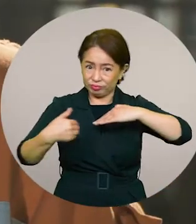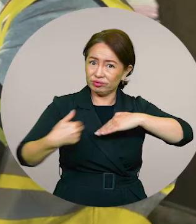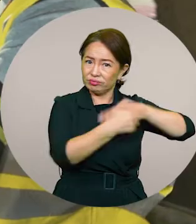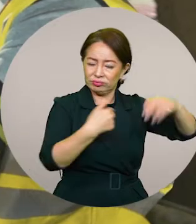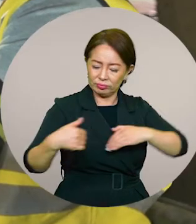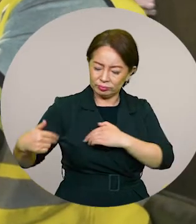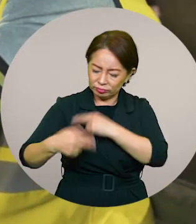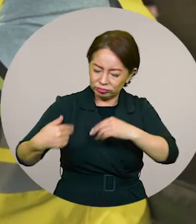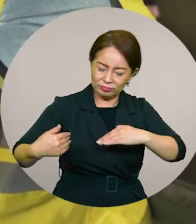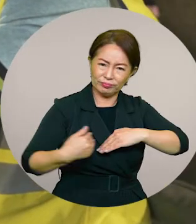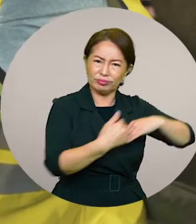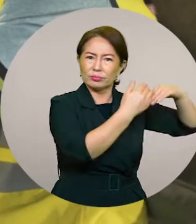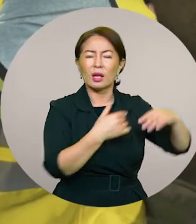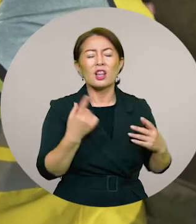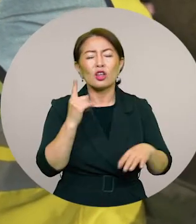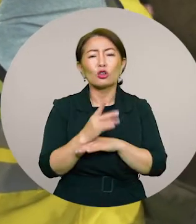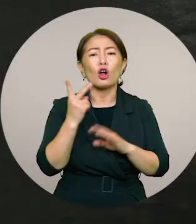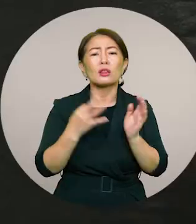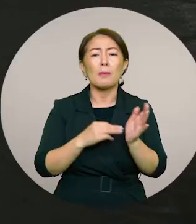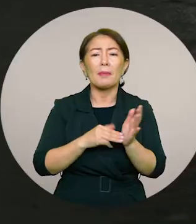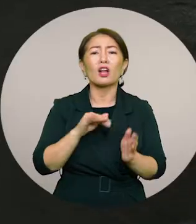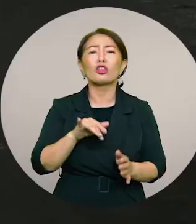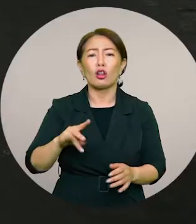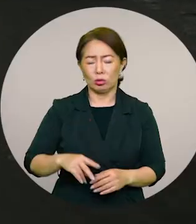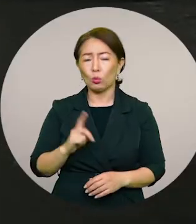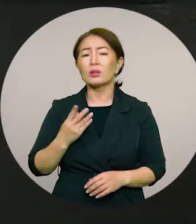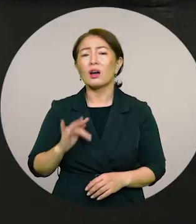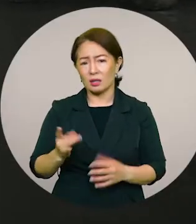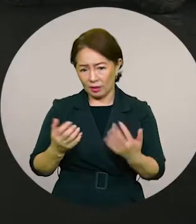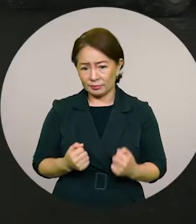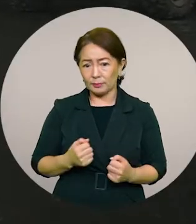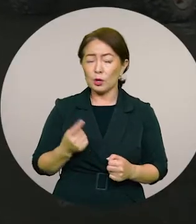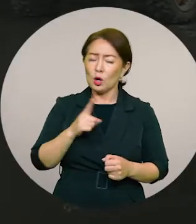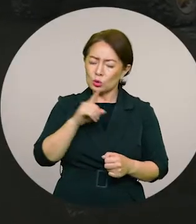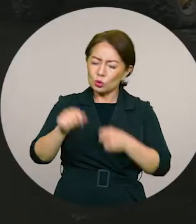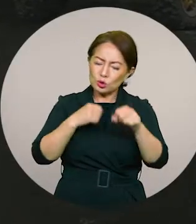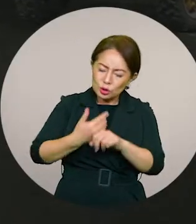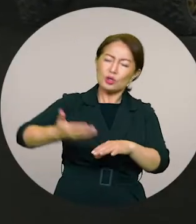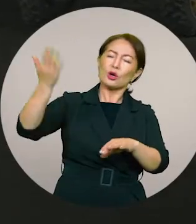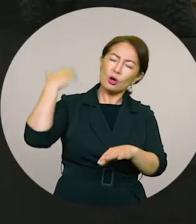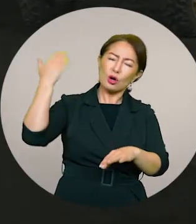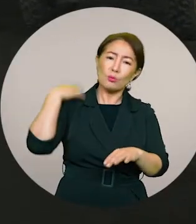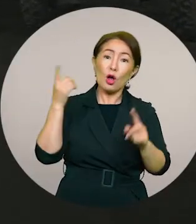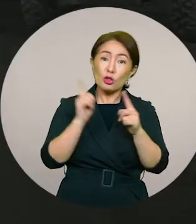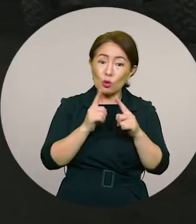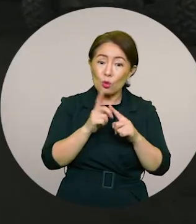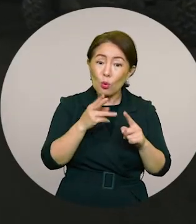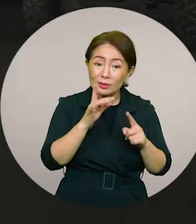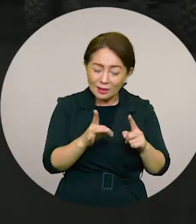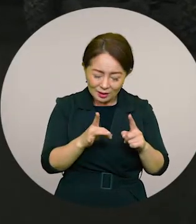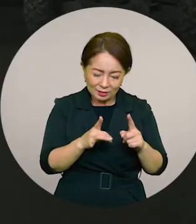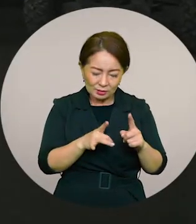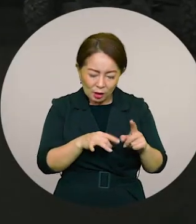28,000 тонн. 28,000 тонн өдөр тийм. Одоогоос 100 жилийн өмнө төмрийн хөдрийн ордод нэвтрүүлсэн блоклон буюу